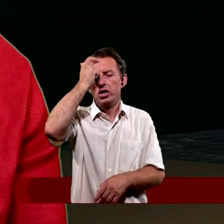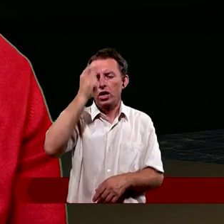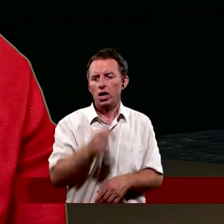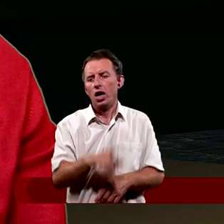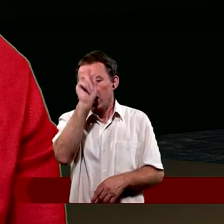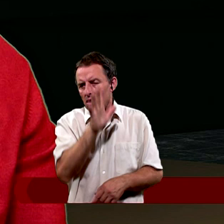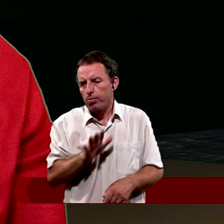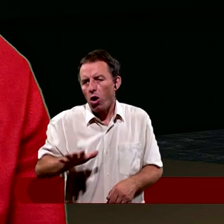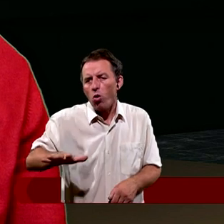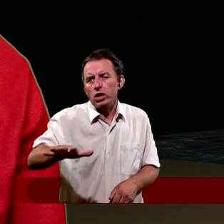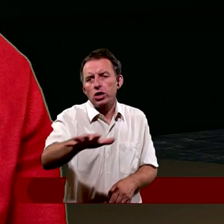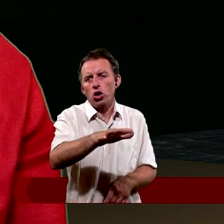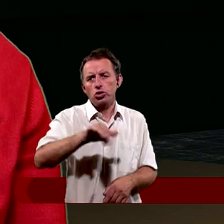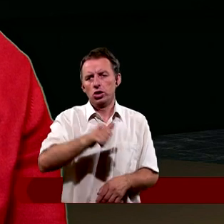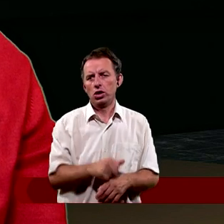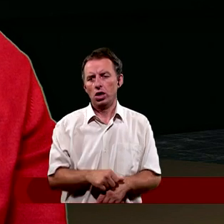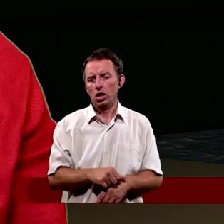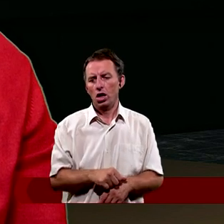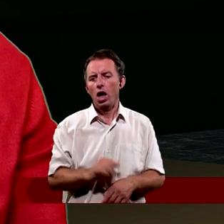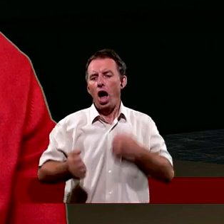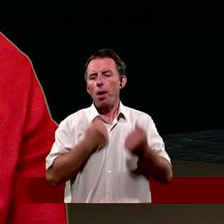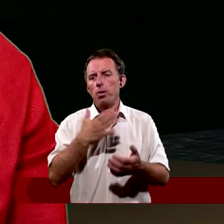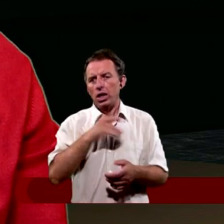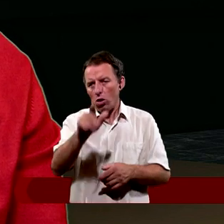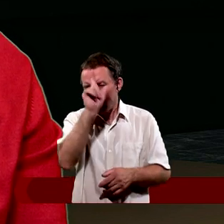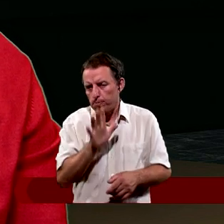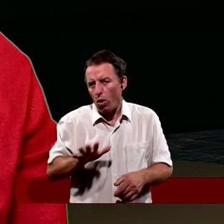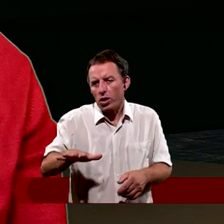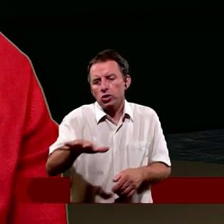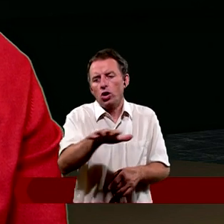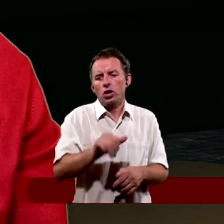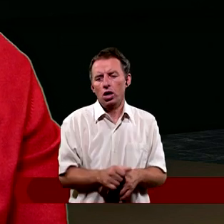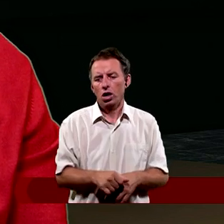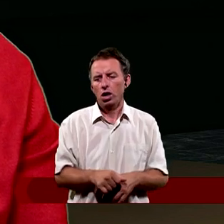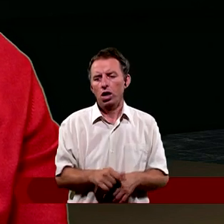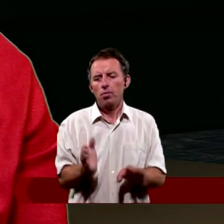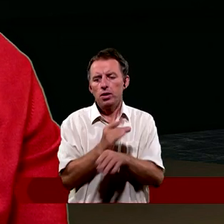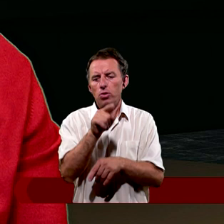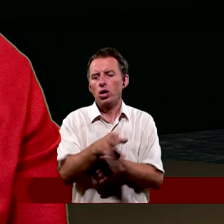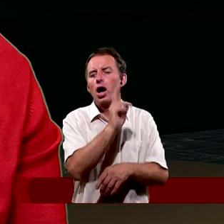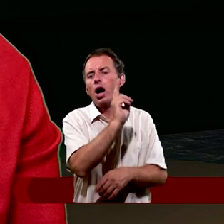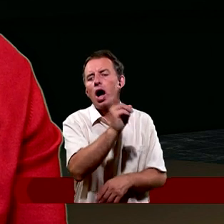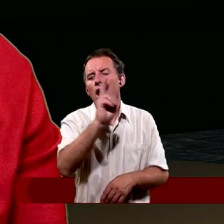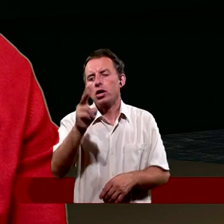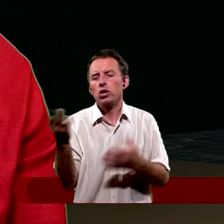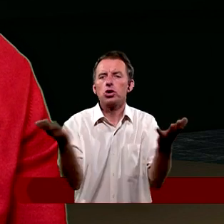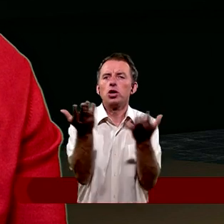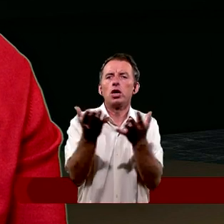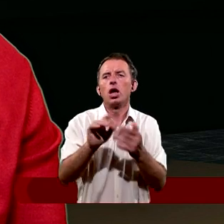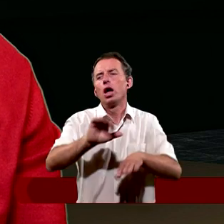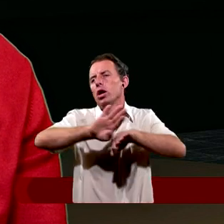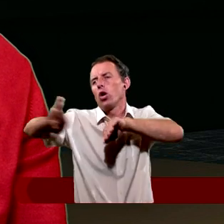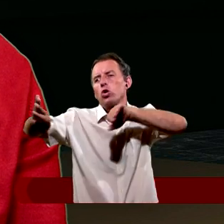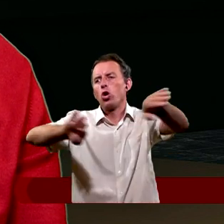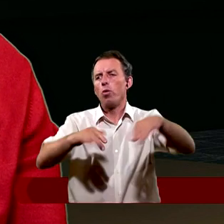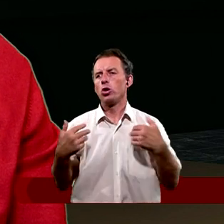społeczności, żeby mieć tę społeczność. nie ma tak, że każdy gdzieś tam osobno żyje.